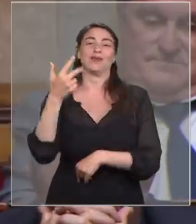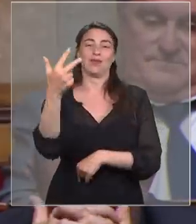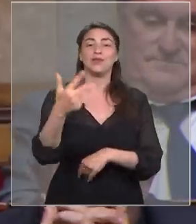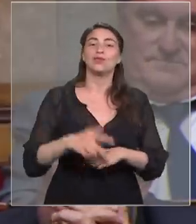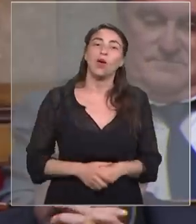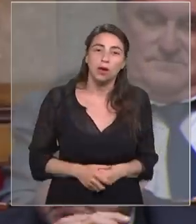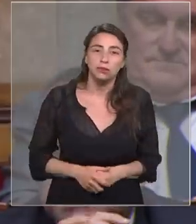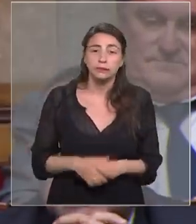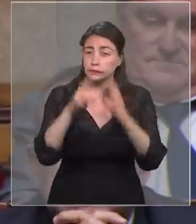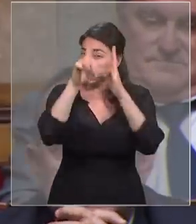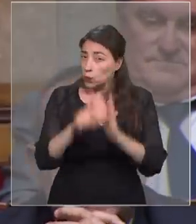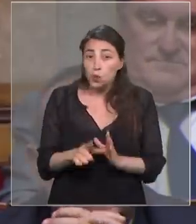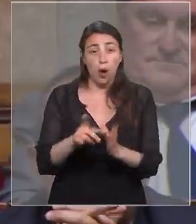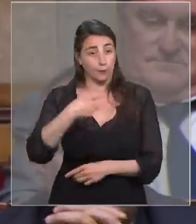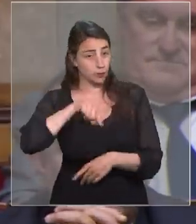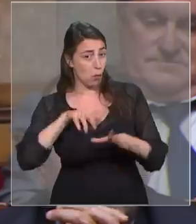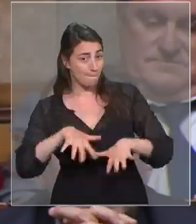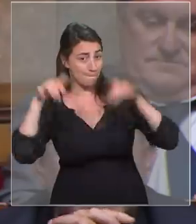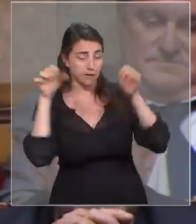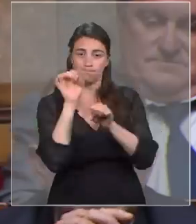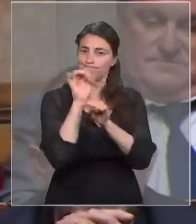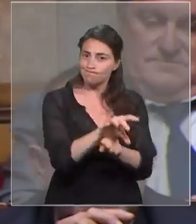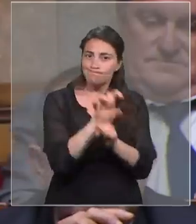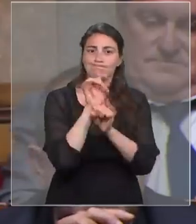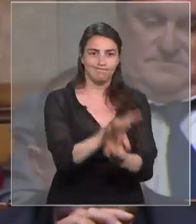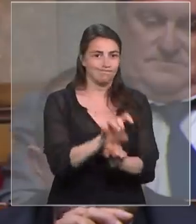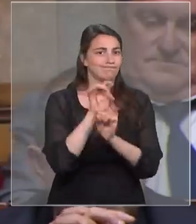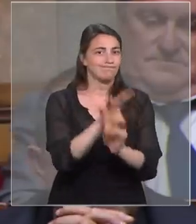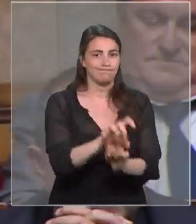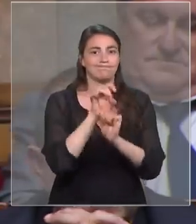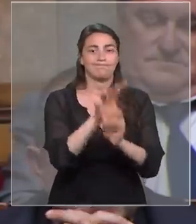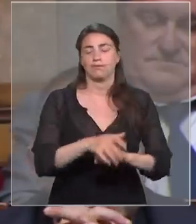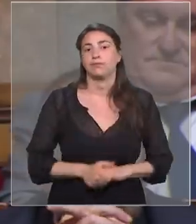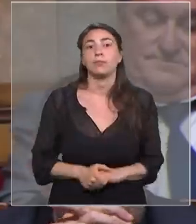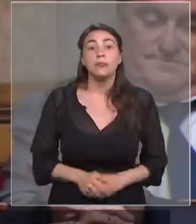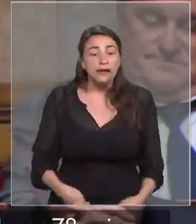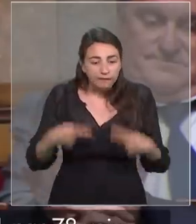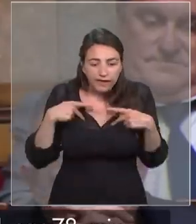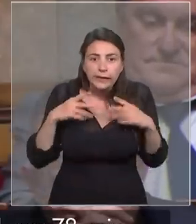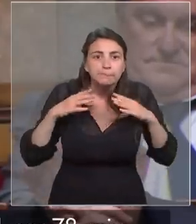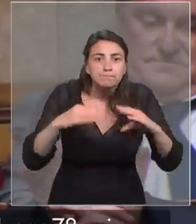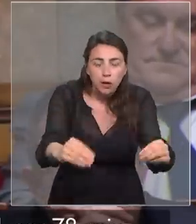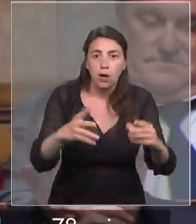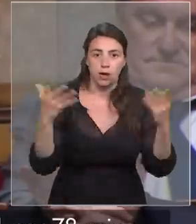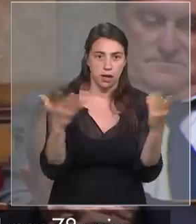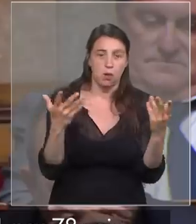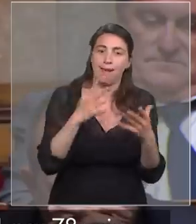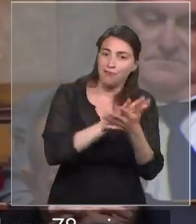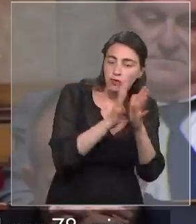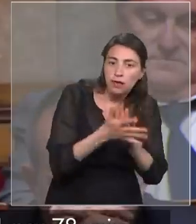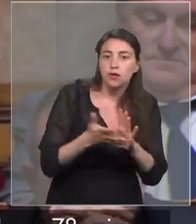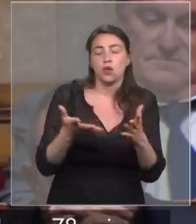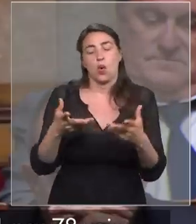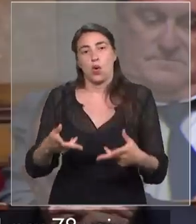par notre Assemblée ? Dans le monde réel, celui des collectivités, des associations, des entreprises, quand une Assemblée